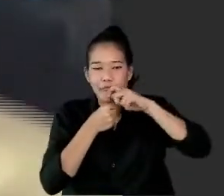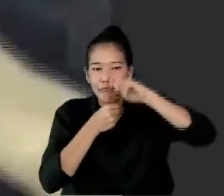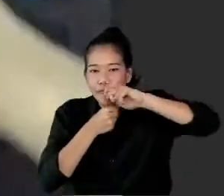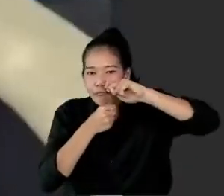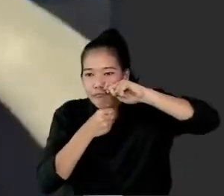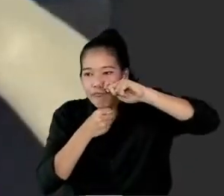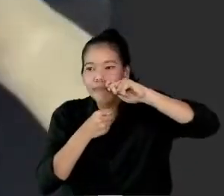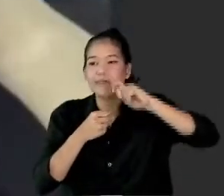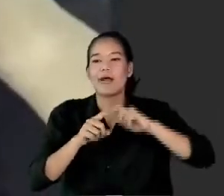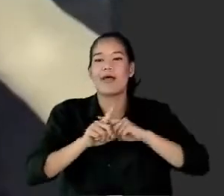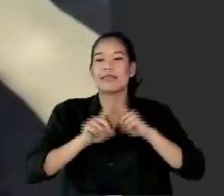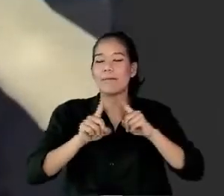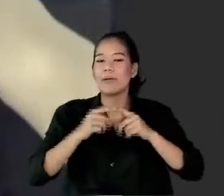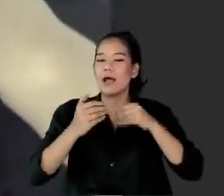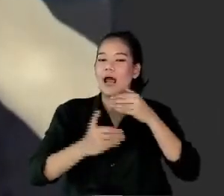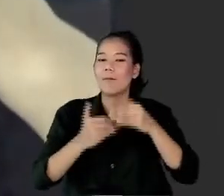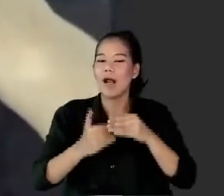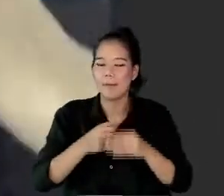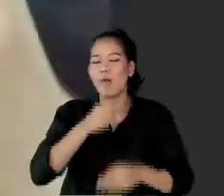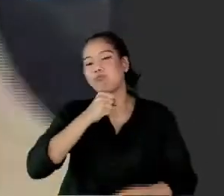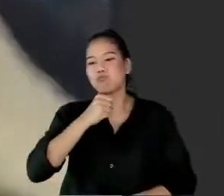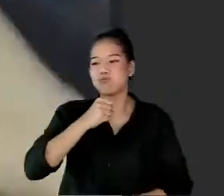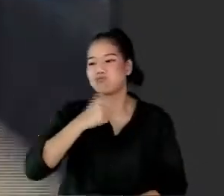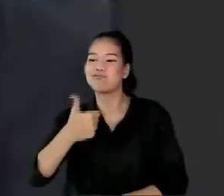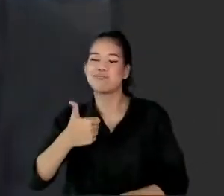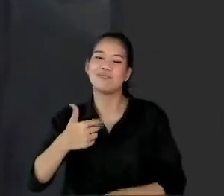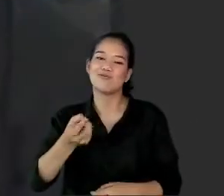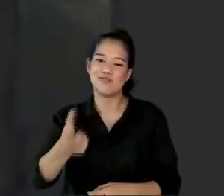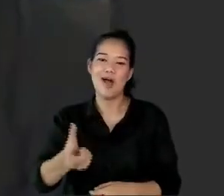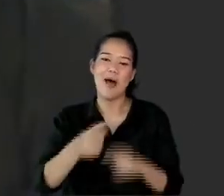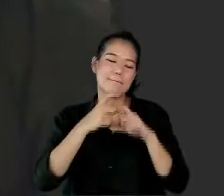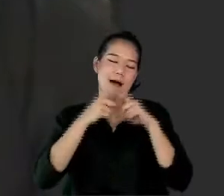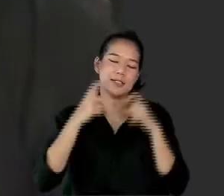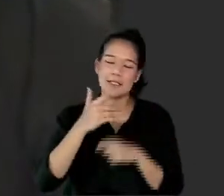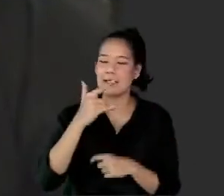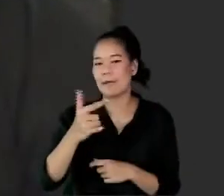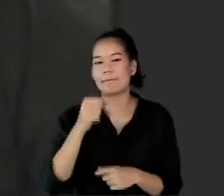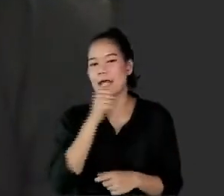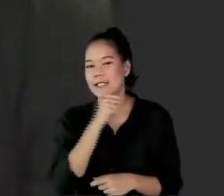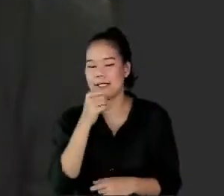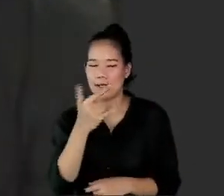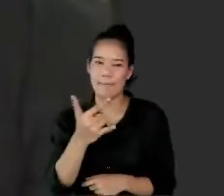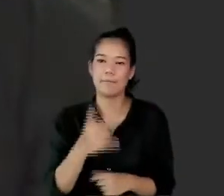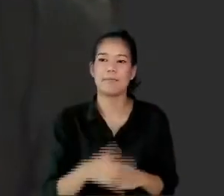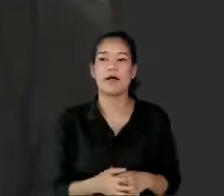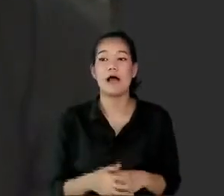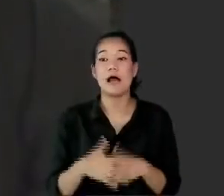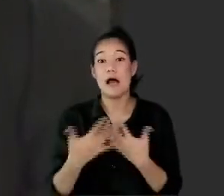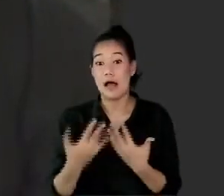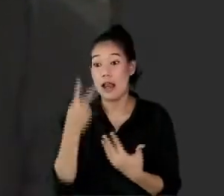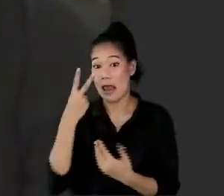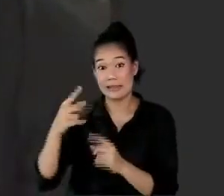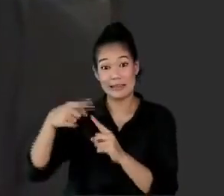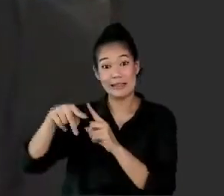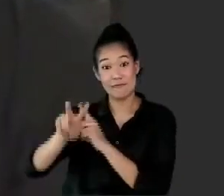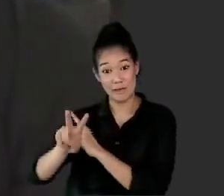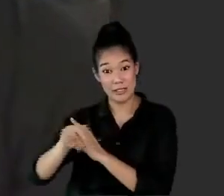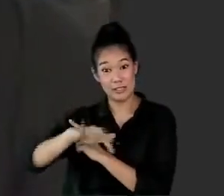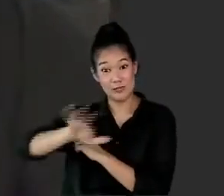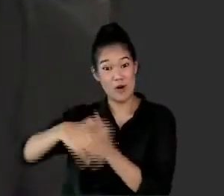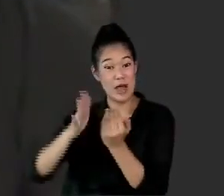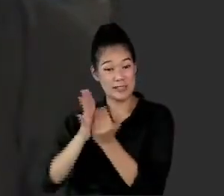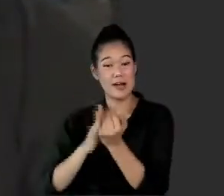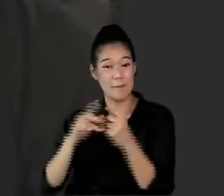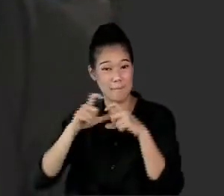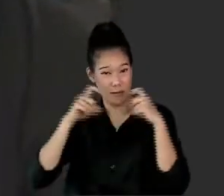gitu. Tapi lama-lama udah terbiasa pakai masker, kita gitu kita bernyanyi gitu. Walaupun TV-TV semuanya apapun acara